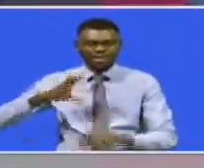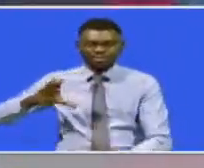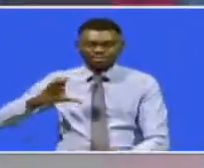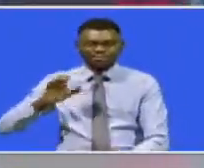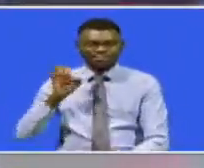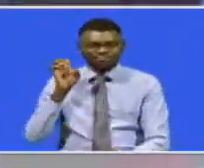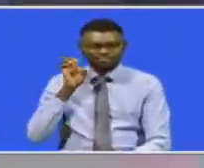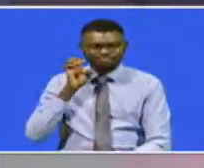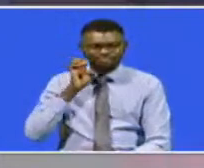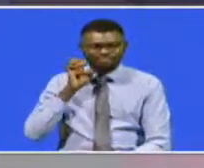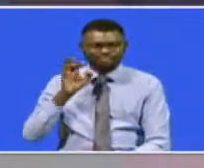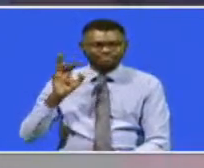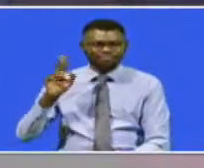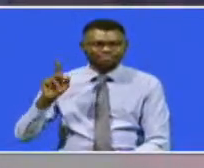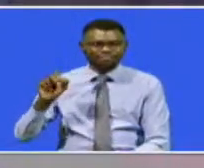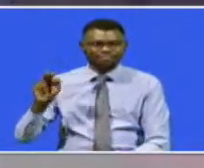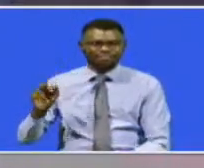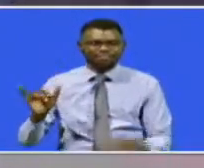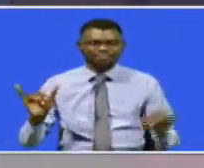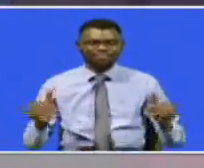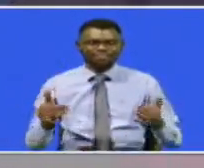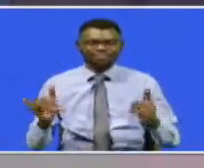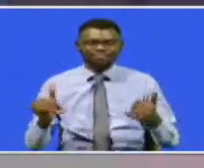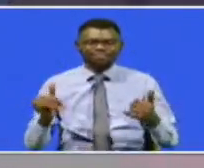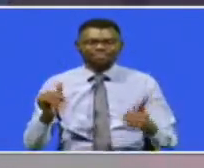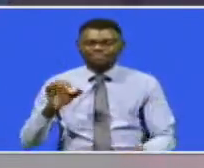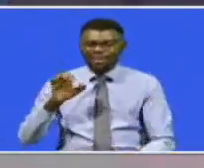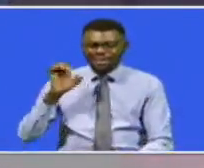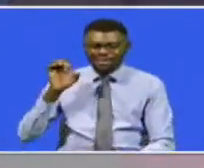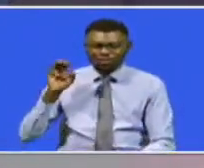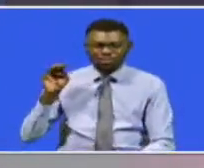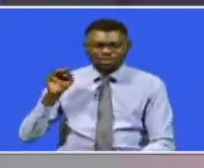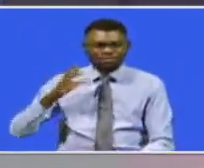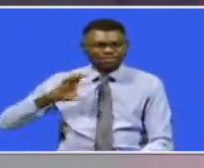Kosgei, KTN News, katika kaunti ya Elgeyo Marakwet.